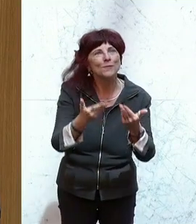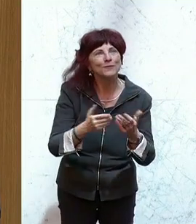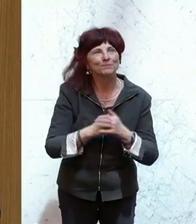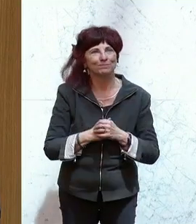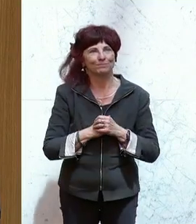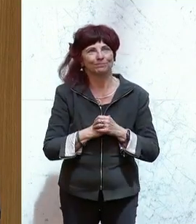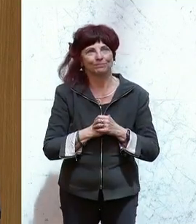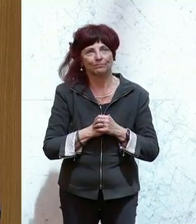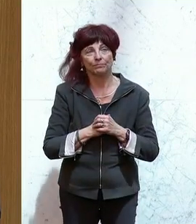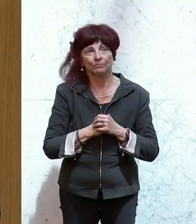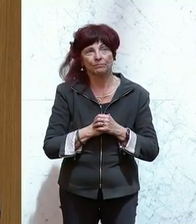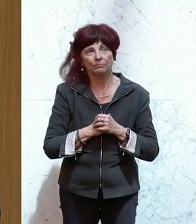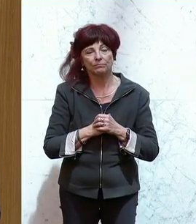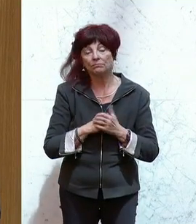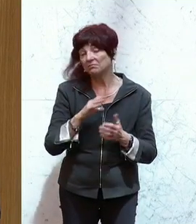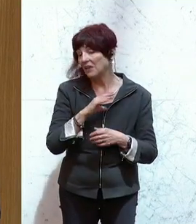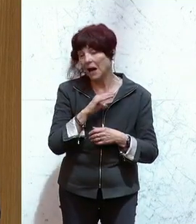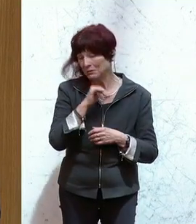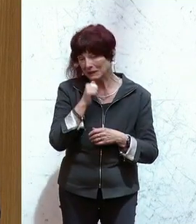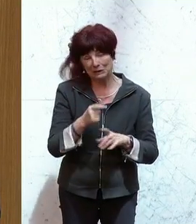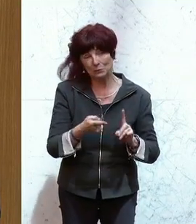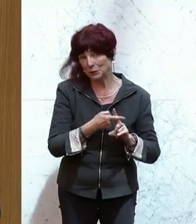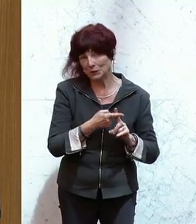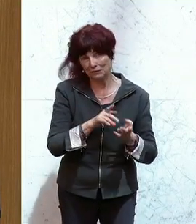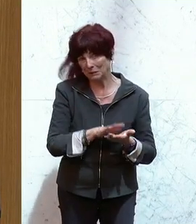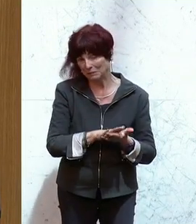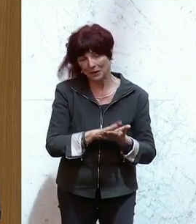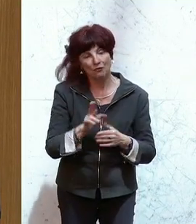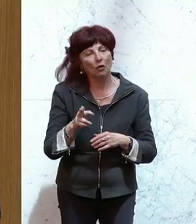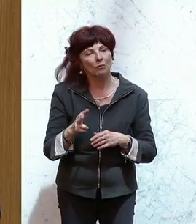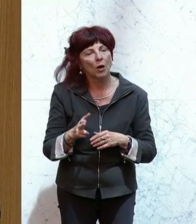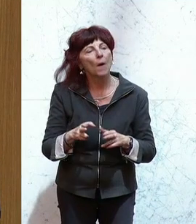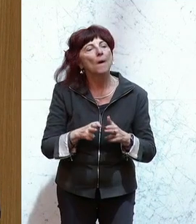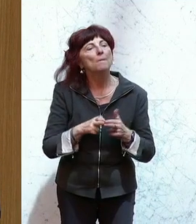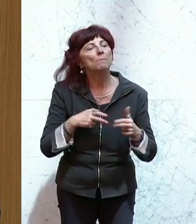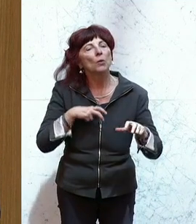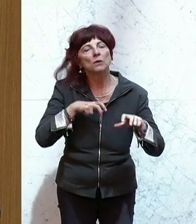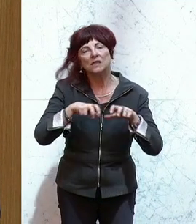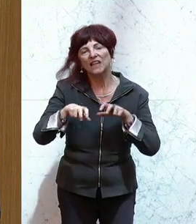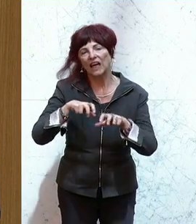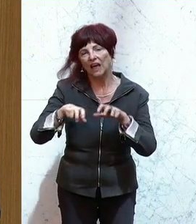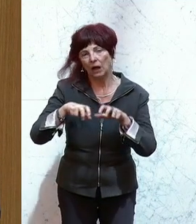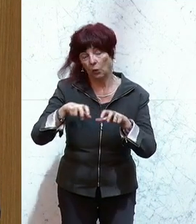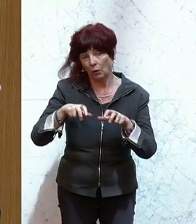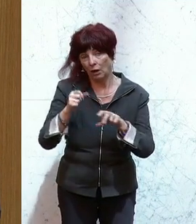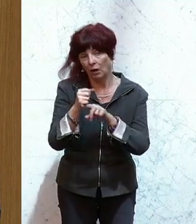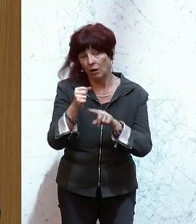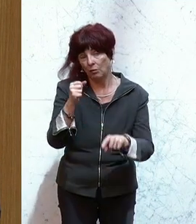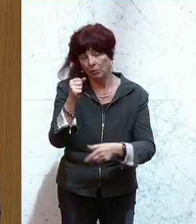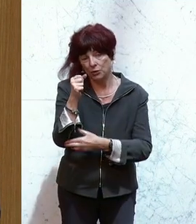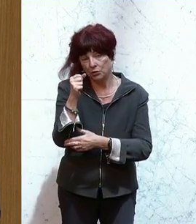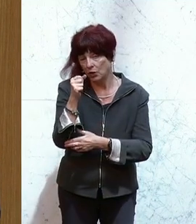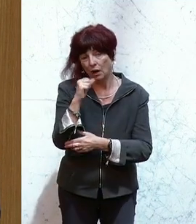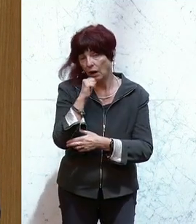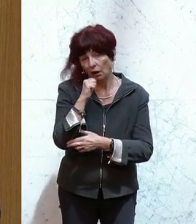Es bleibt nicht so erfreulich, weil die Bundesregierung hat das Budget leider nicht